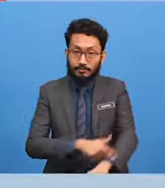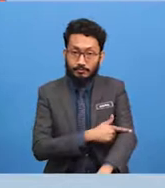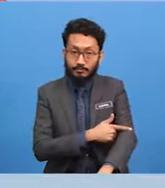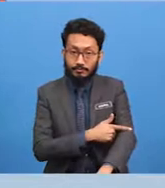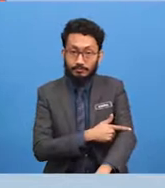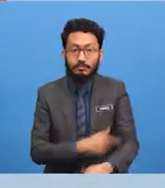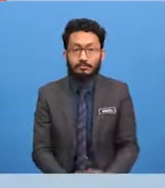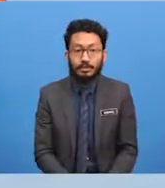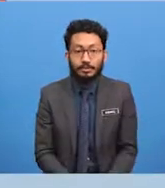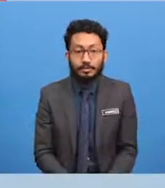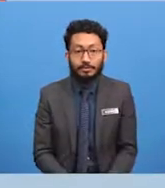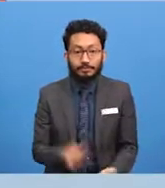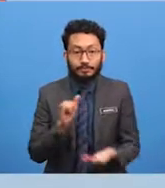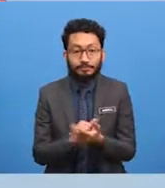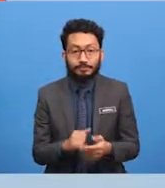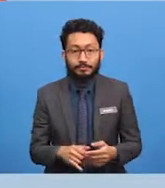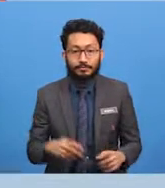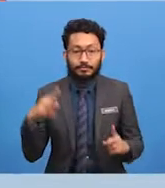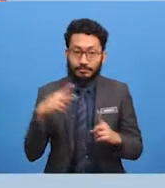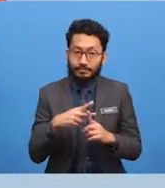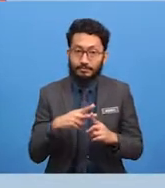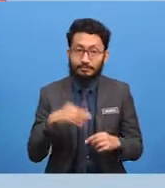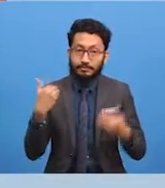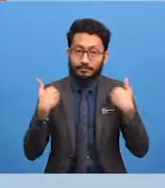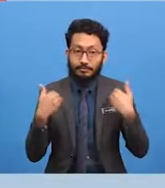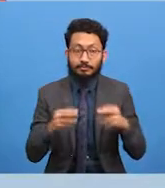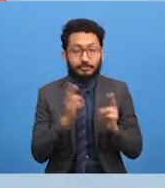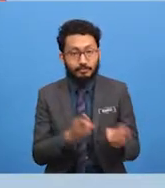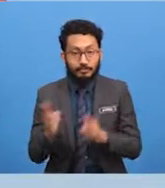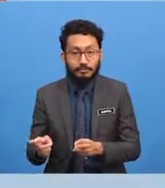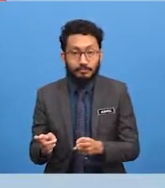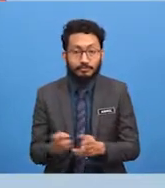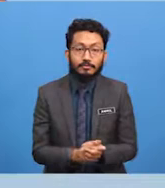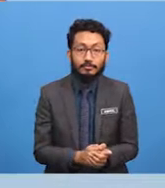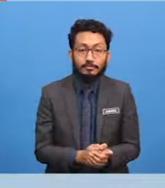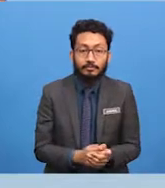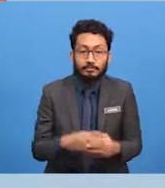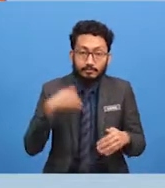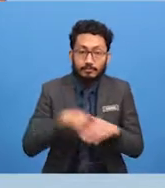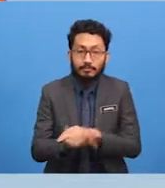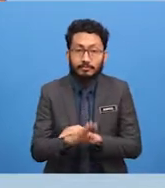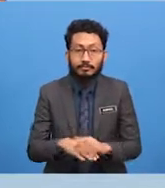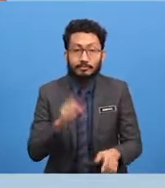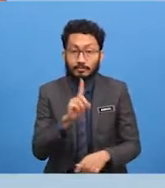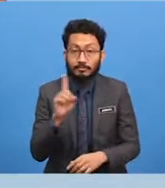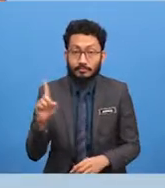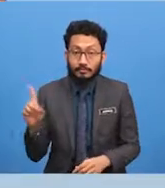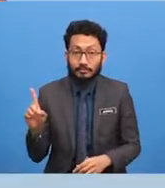Selain daripada itu, visi merupakan perancangan jangka panjang dalam sesebuah